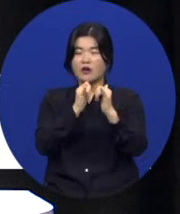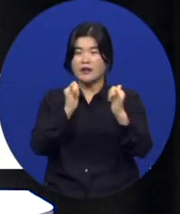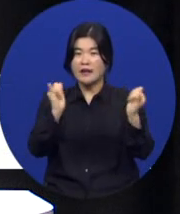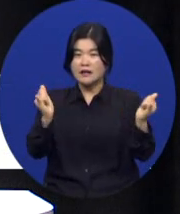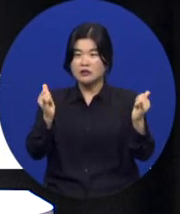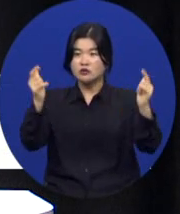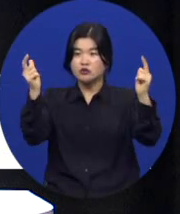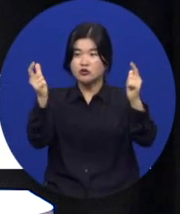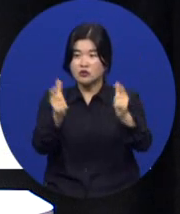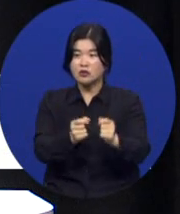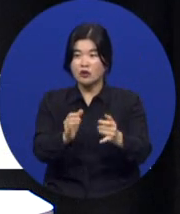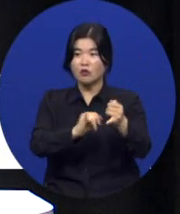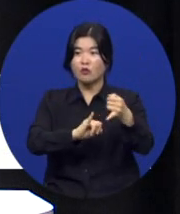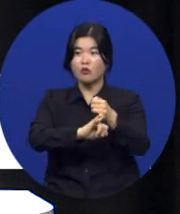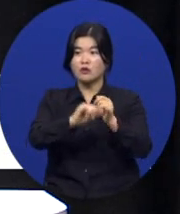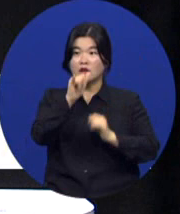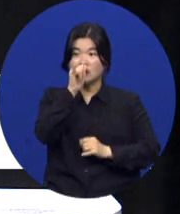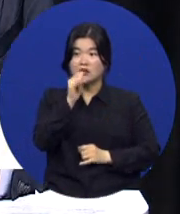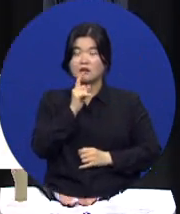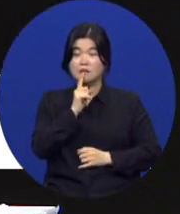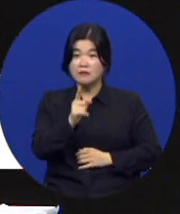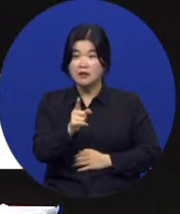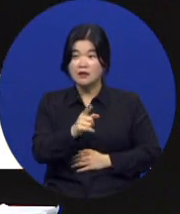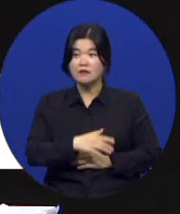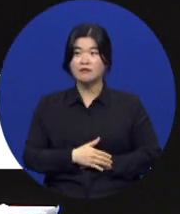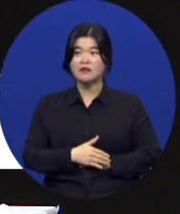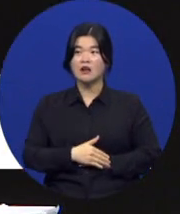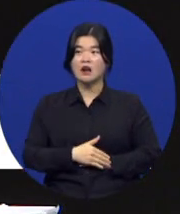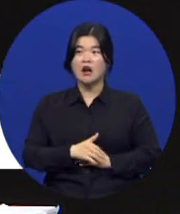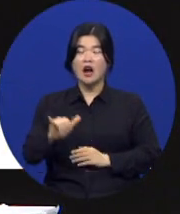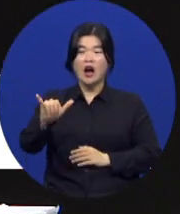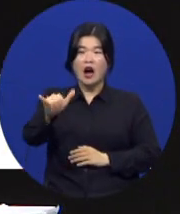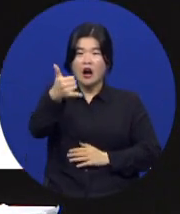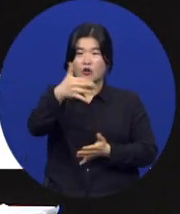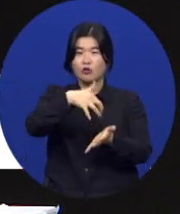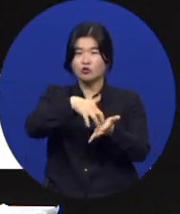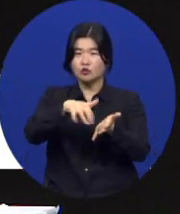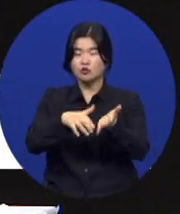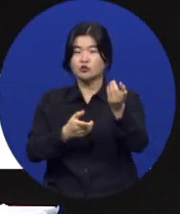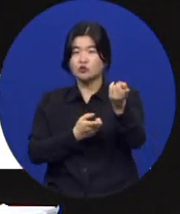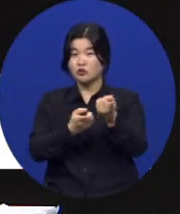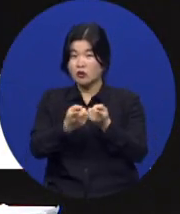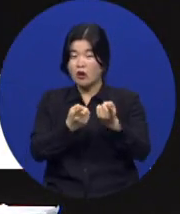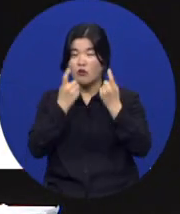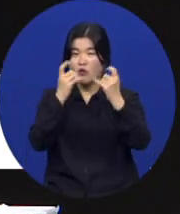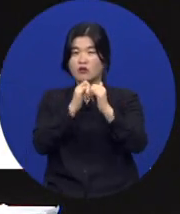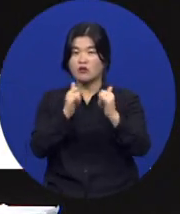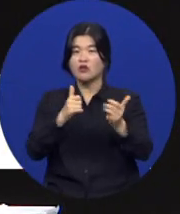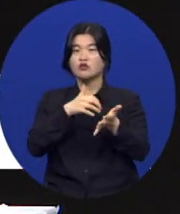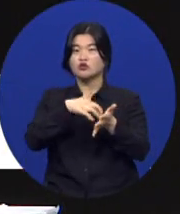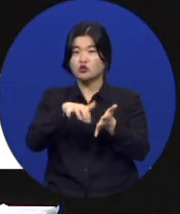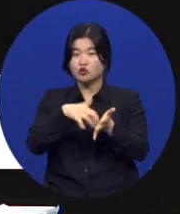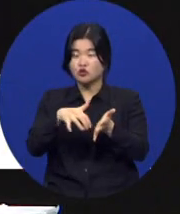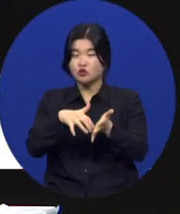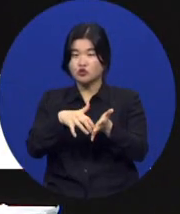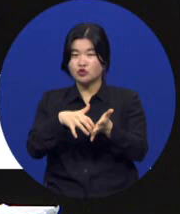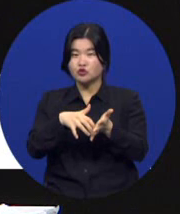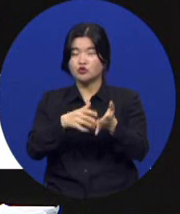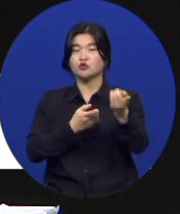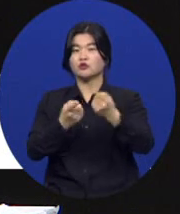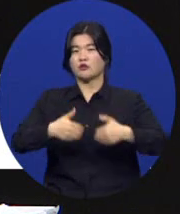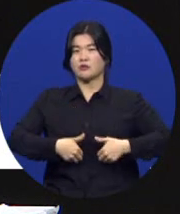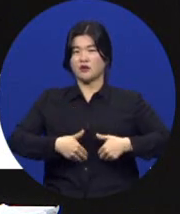억제한다는 공약이 있더라구요 항공편 수를 조절하는 것으로 그 관광객 수를 조절 해야 한다는